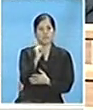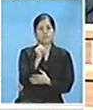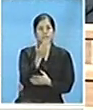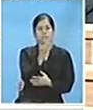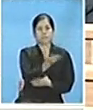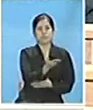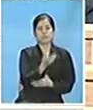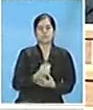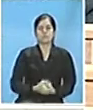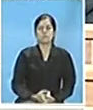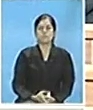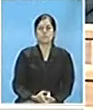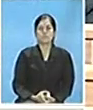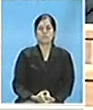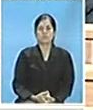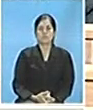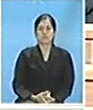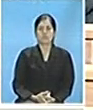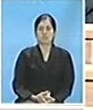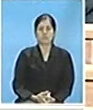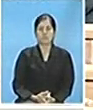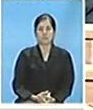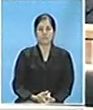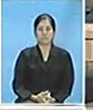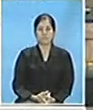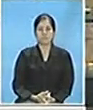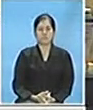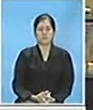ครับเรียบร้อยหมดแล้วครับโดยสมบูรณ์ครับท่านประธานนะขอบคุณนะ